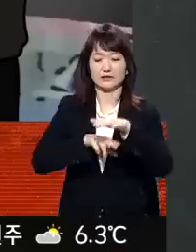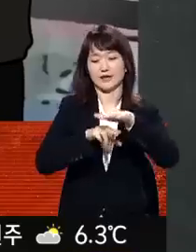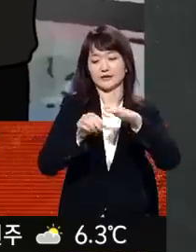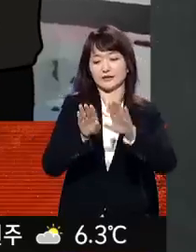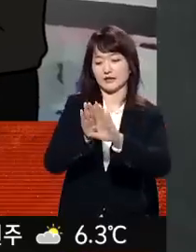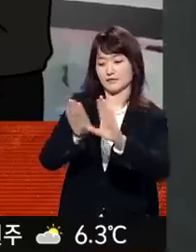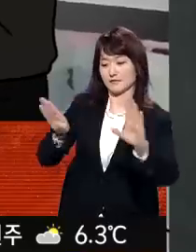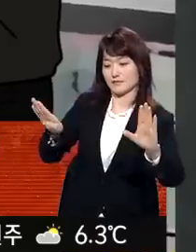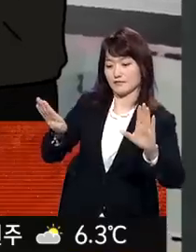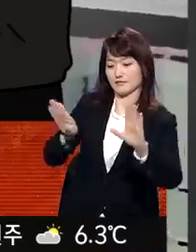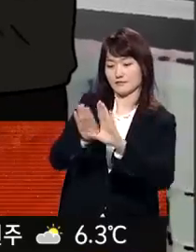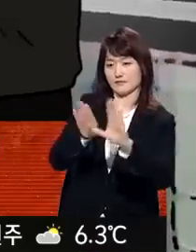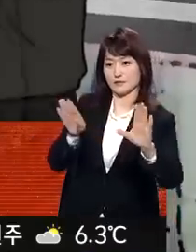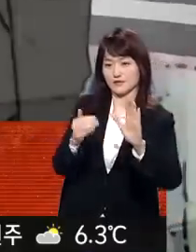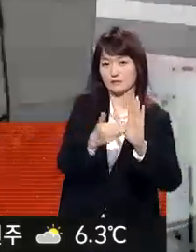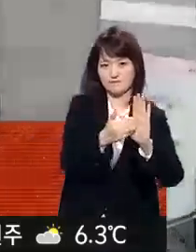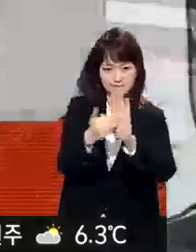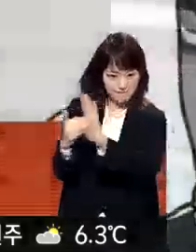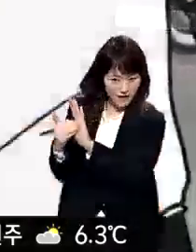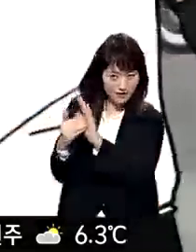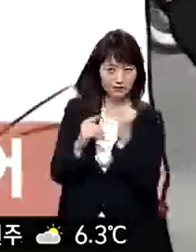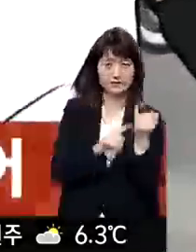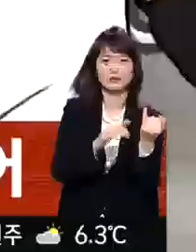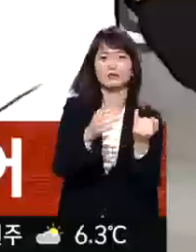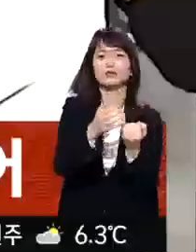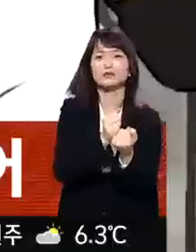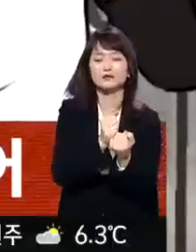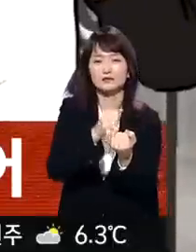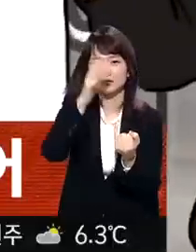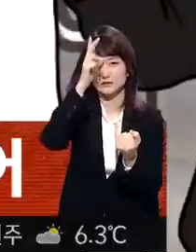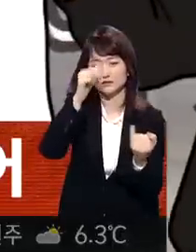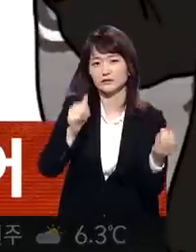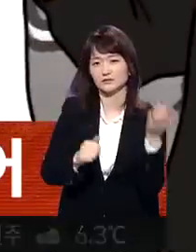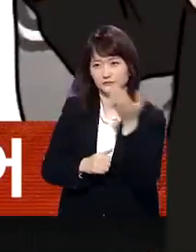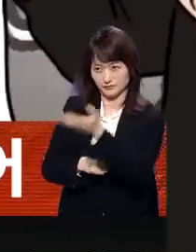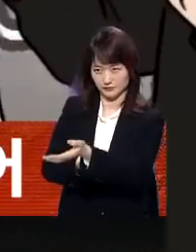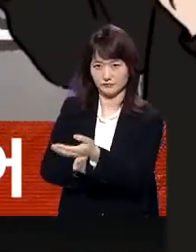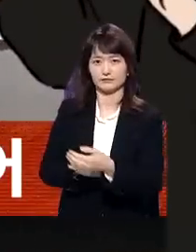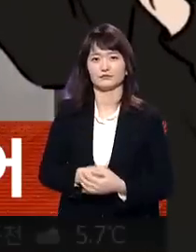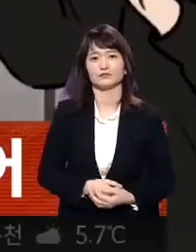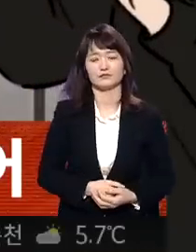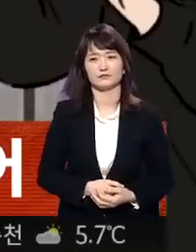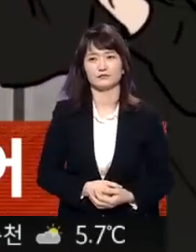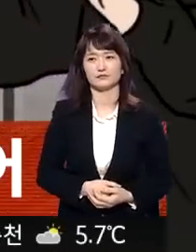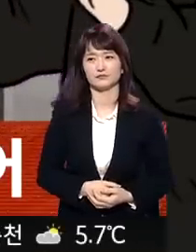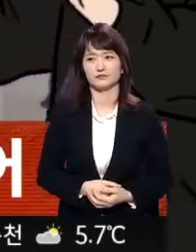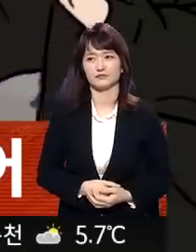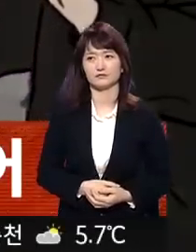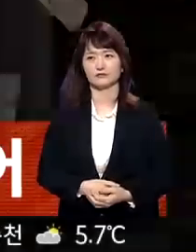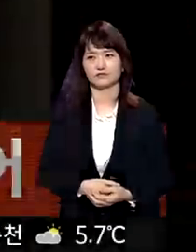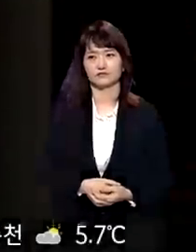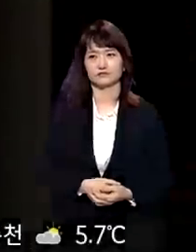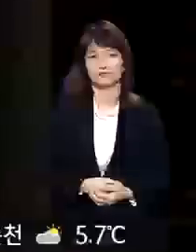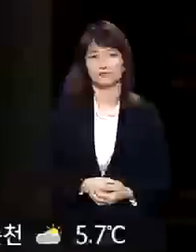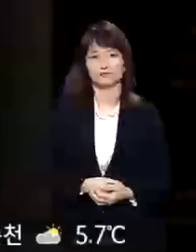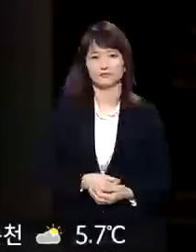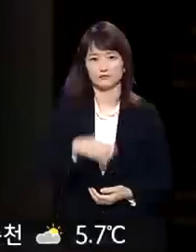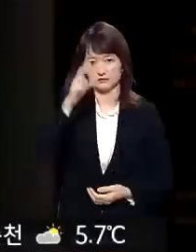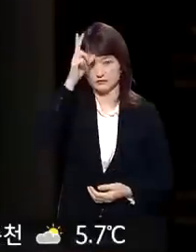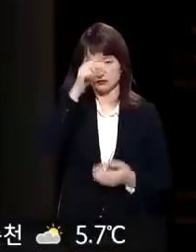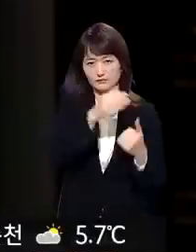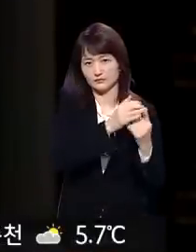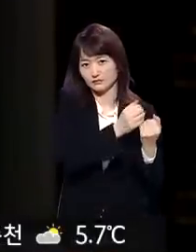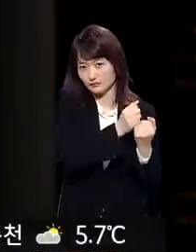저렇게 가로막아가지고 여성을 붙잡았고요. 경찰에 넘겼습니다. 이야, 그렇군요. 자, 경찰로